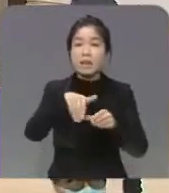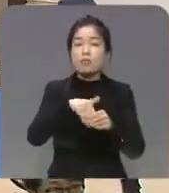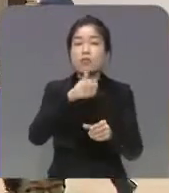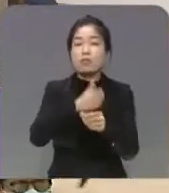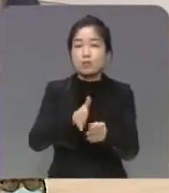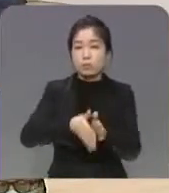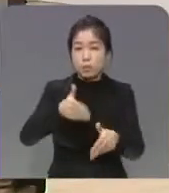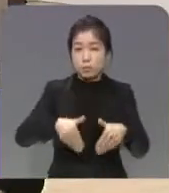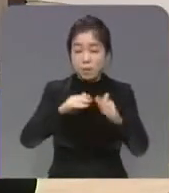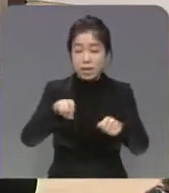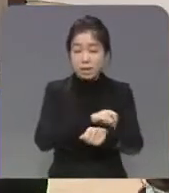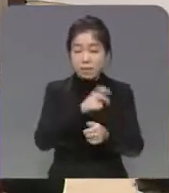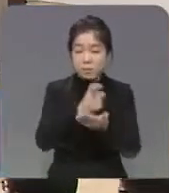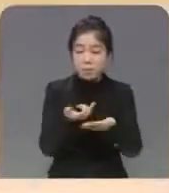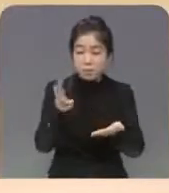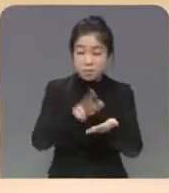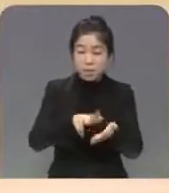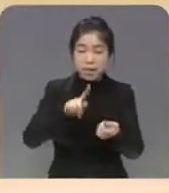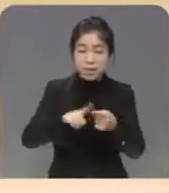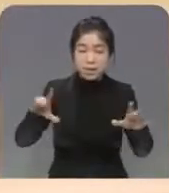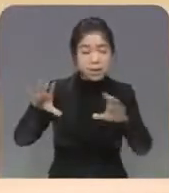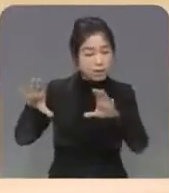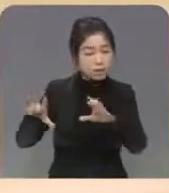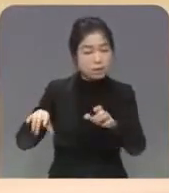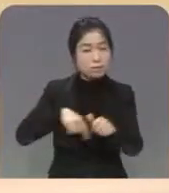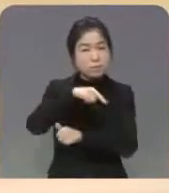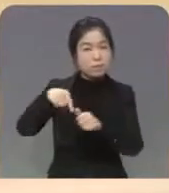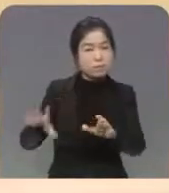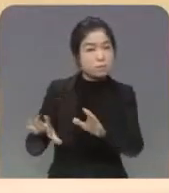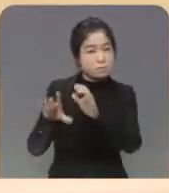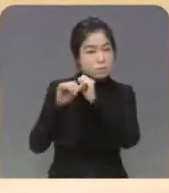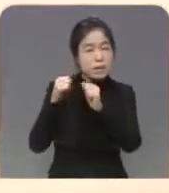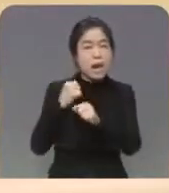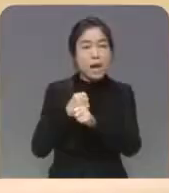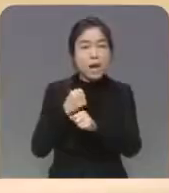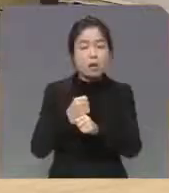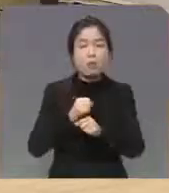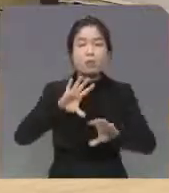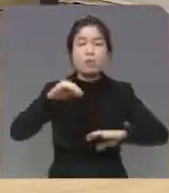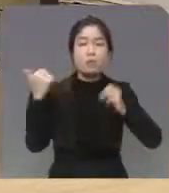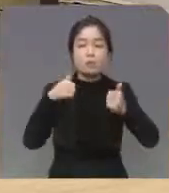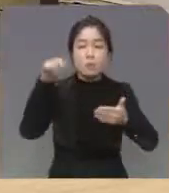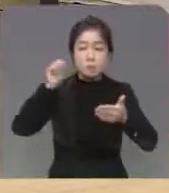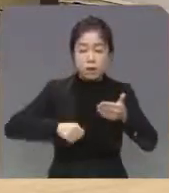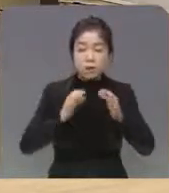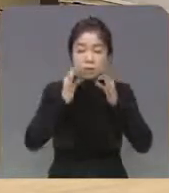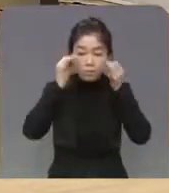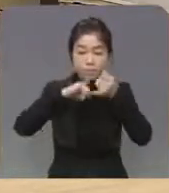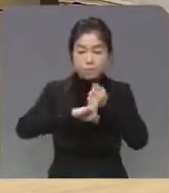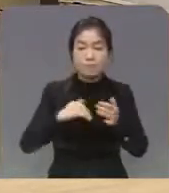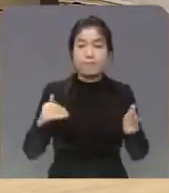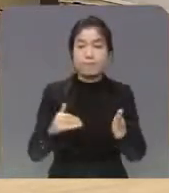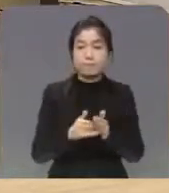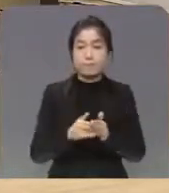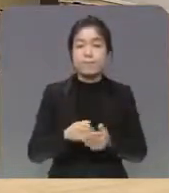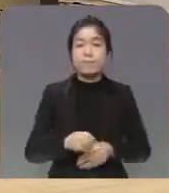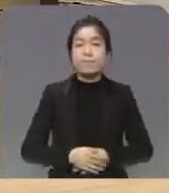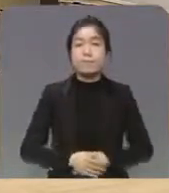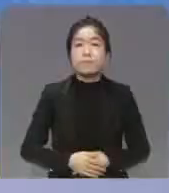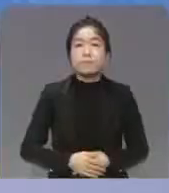특별법 개정안에 대한 지역사회 의견을 수렴하고 이 법안의 국회 통과에 최선을 다하기로 했습니다.